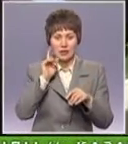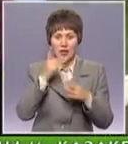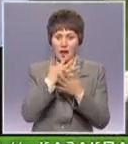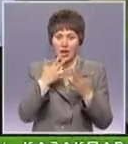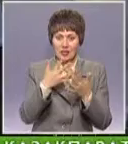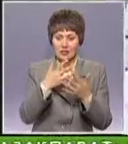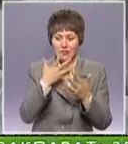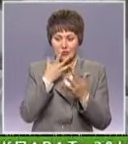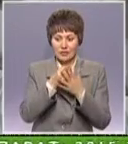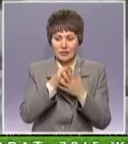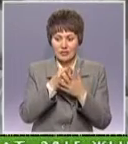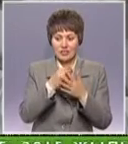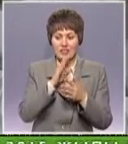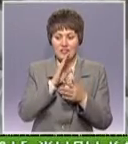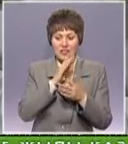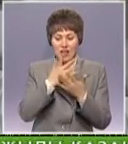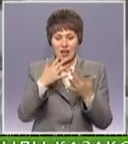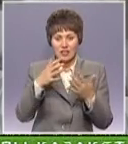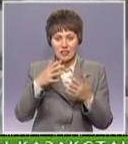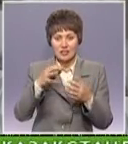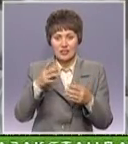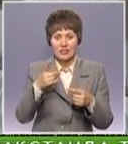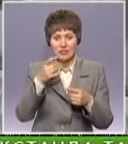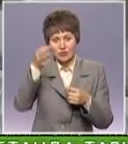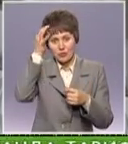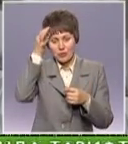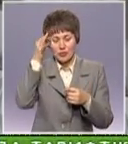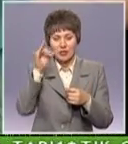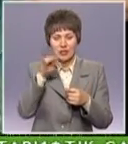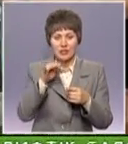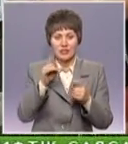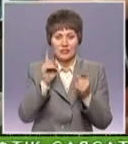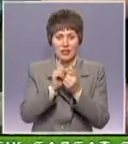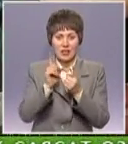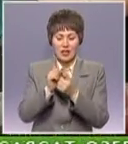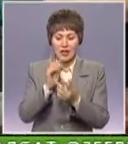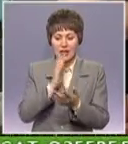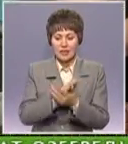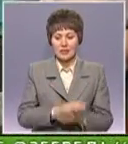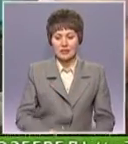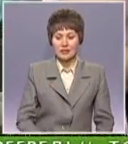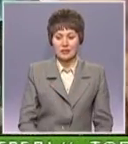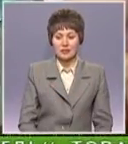ұлықты ұлдары мен қылықты қыздарын қайтадан құшақ жая қарсы алып отыр.